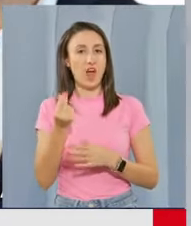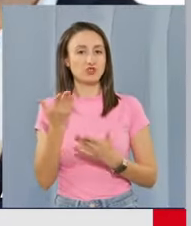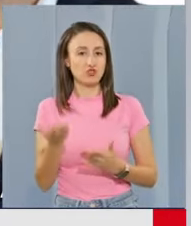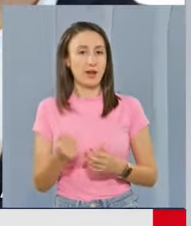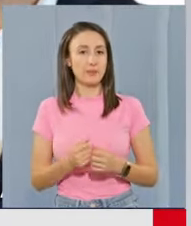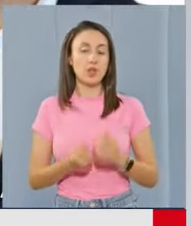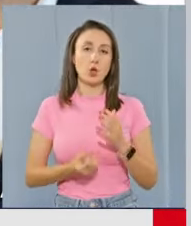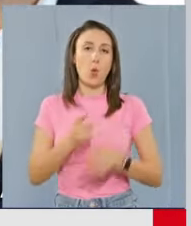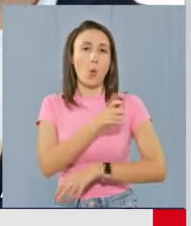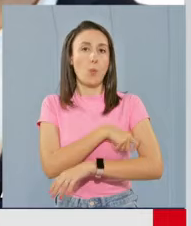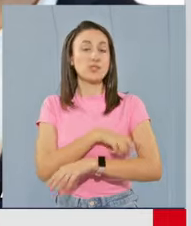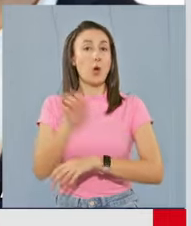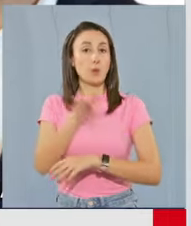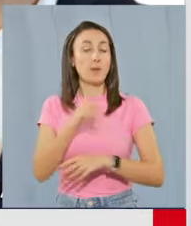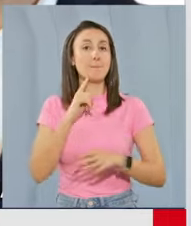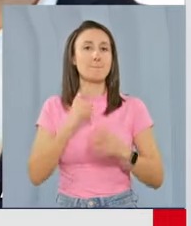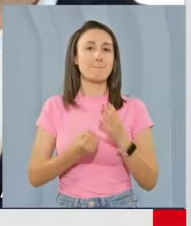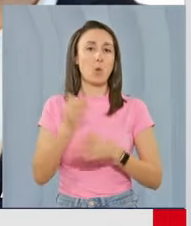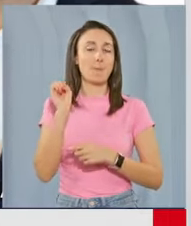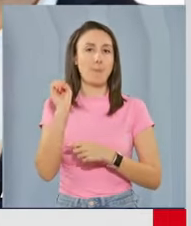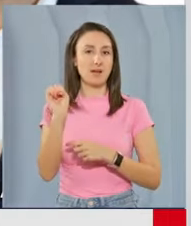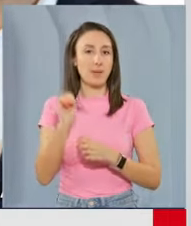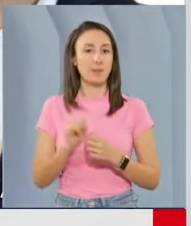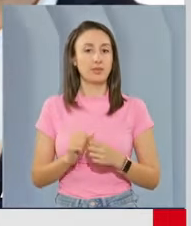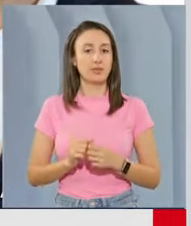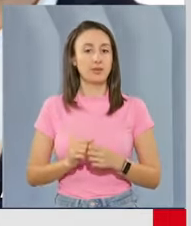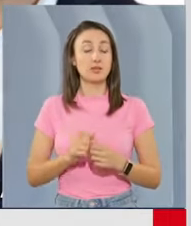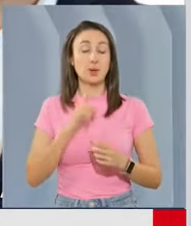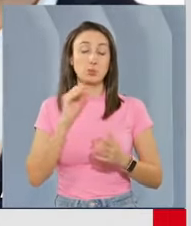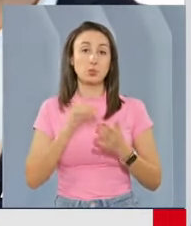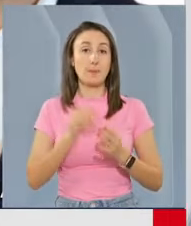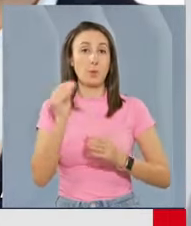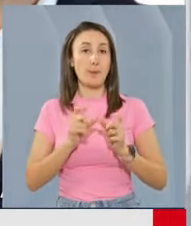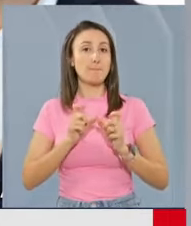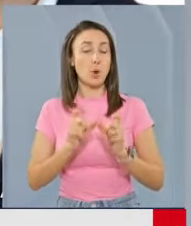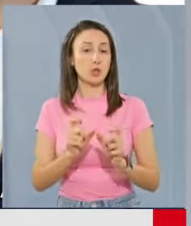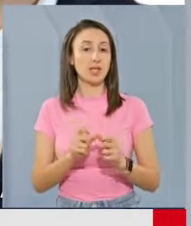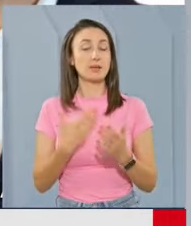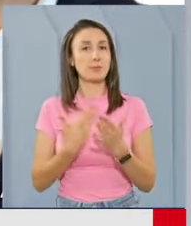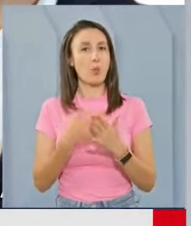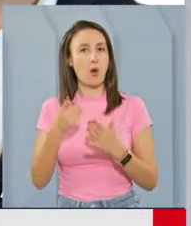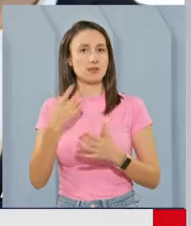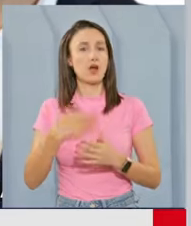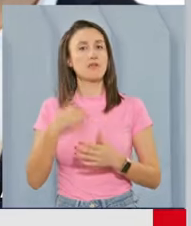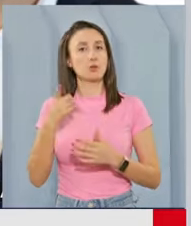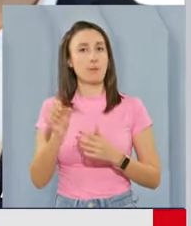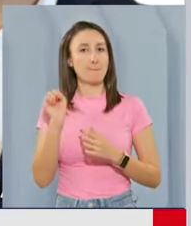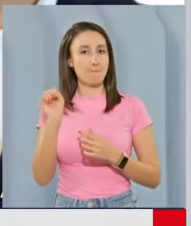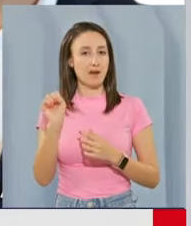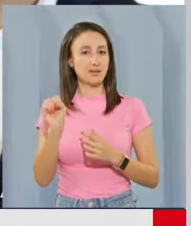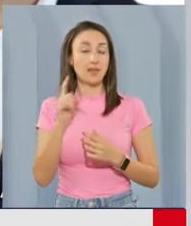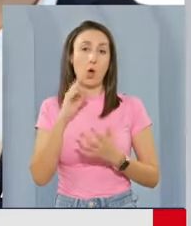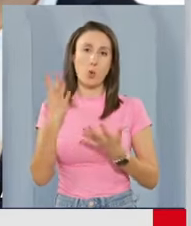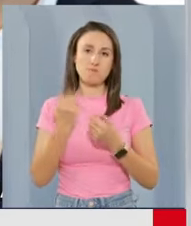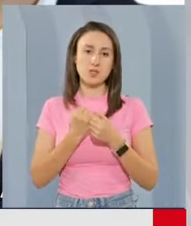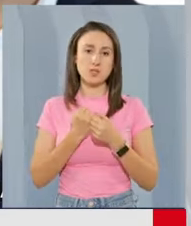și a noului parlament european se pune problema de protecționism Da pentru că până la urmă asta și au dorit aceste partide extremiste care au prins